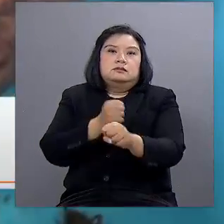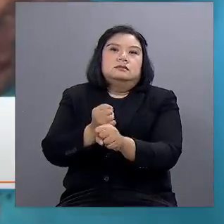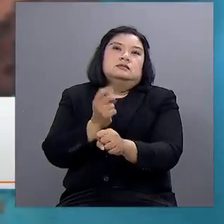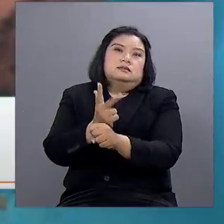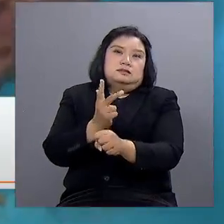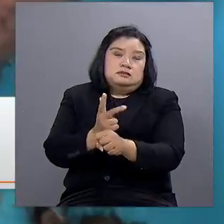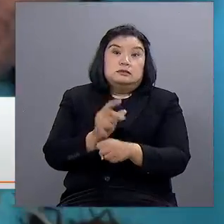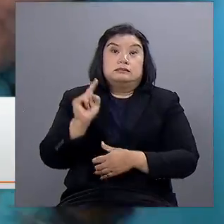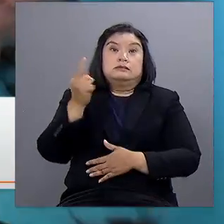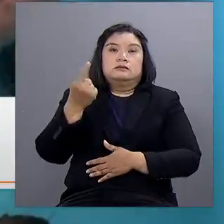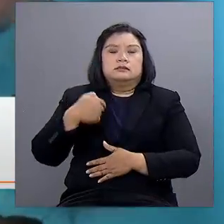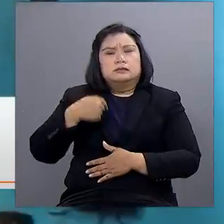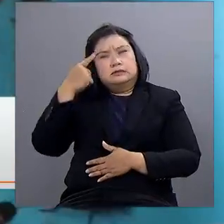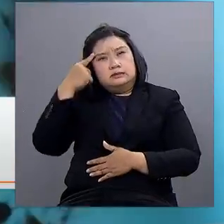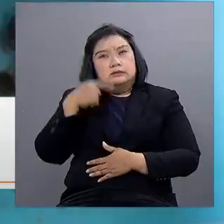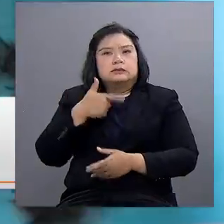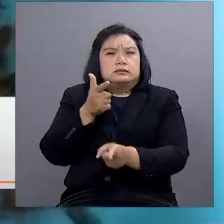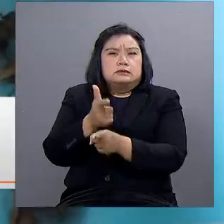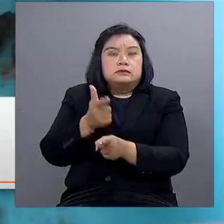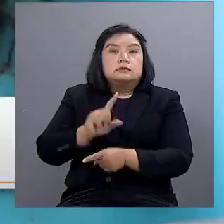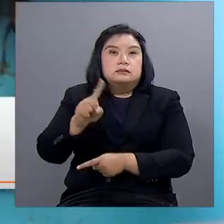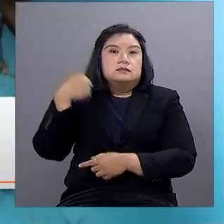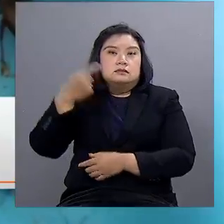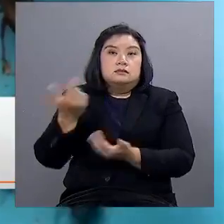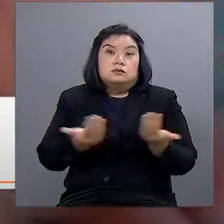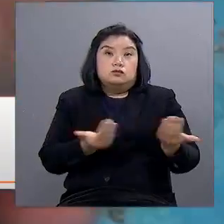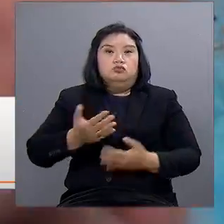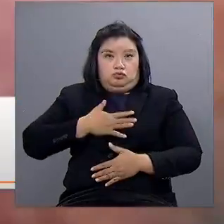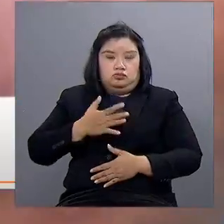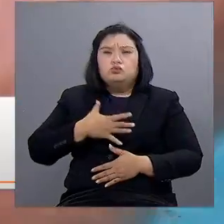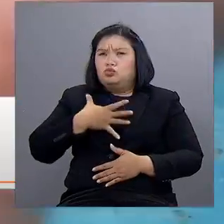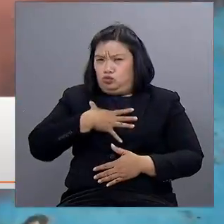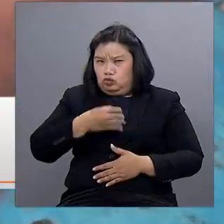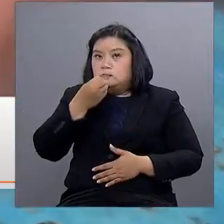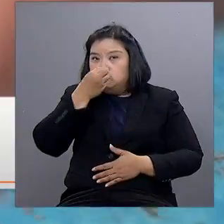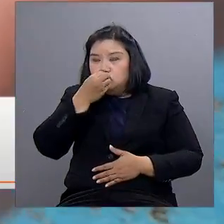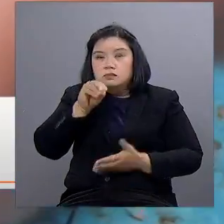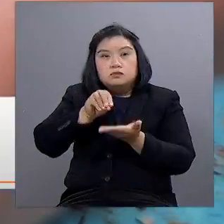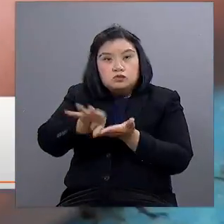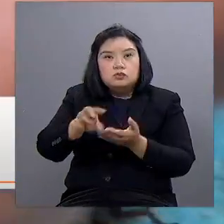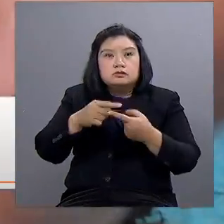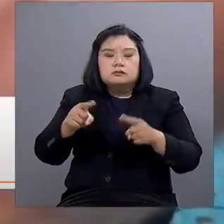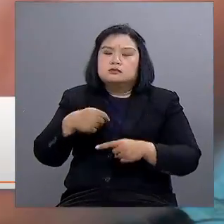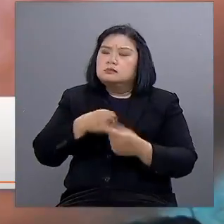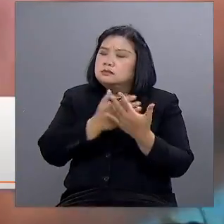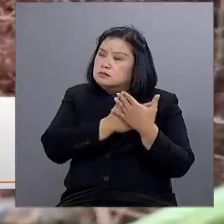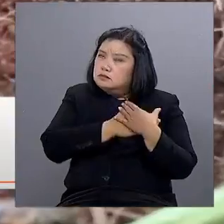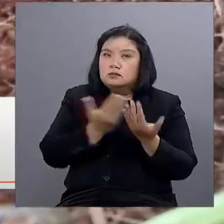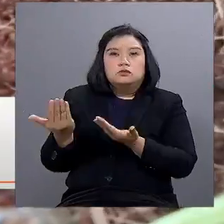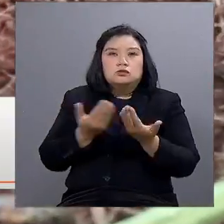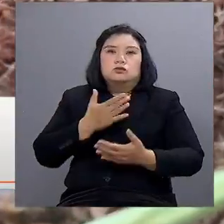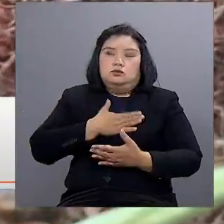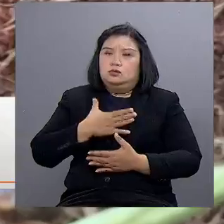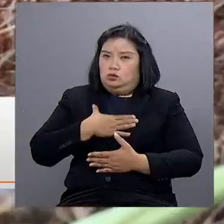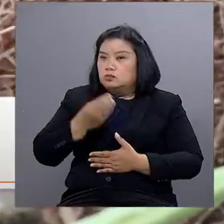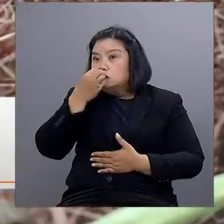ที่ตัดสินใจมาเลี้ยงเนี่ยเพราะว่าลูกสาวชอบกินจิ้งหรีดทอดด้วยความที่ตัวเองรักลูกรู้ว่าลูกเนี่ยชอบกินอะไรอ่ะคุ